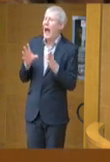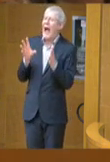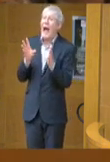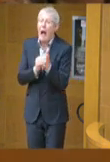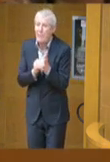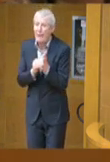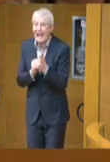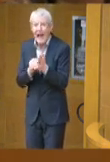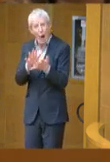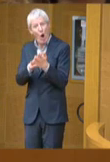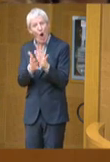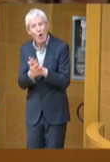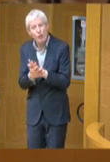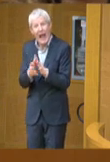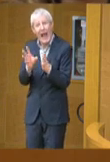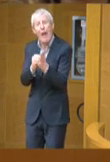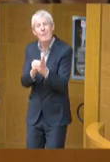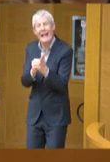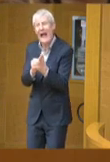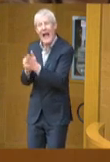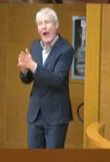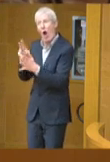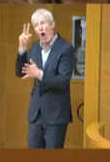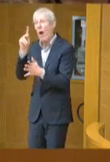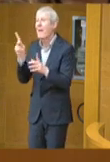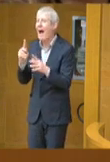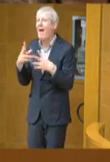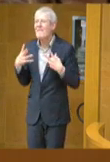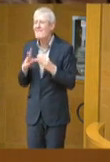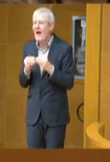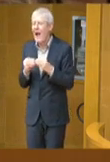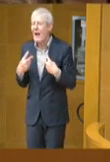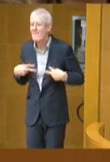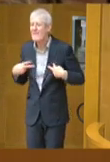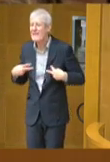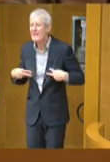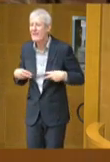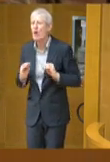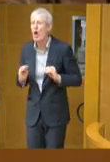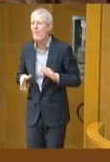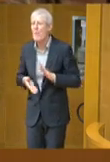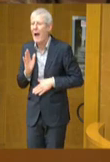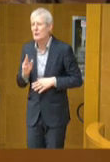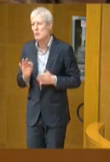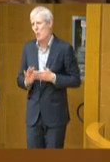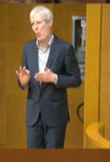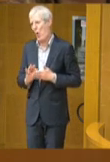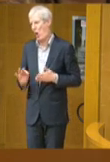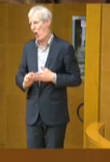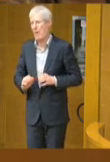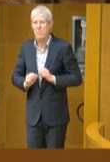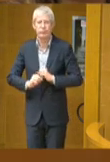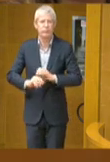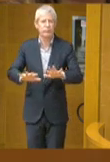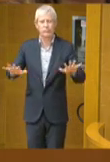la Convenzione ONU, ma far vivere la Convenzione ONU a partire dai banchi di scuola. Un'opera, come dire,